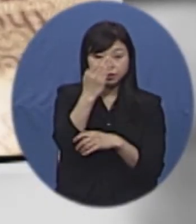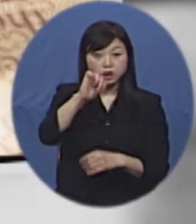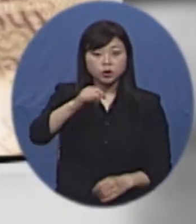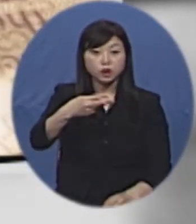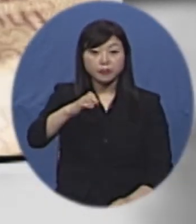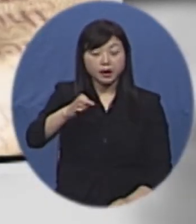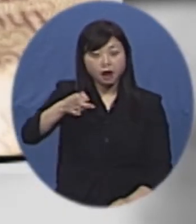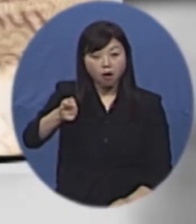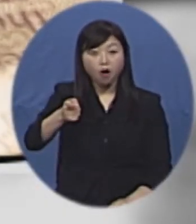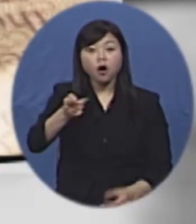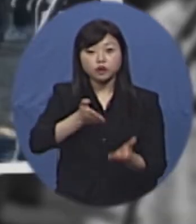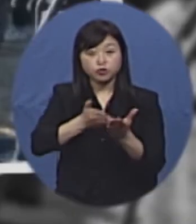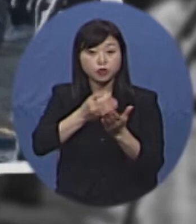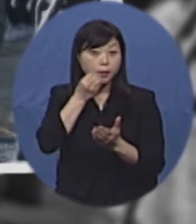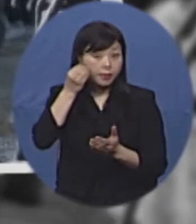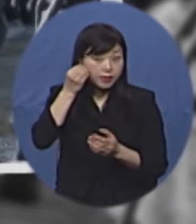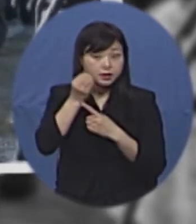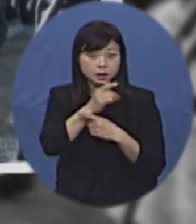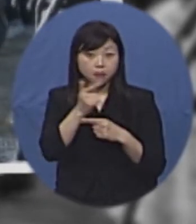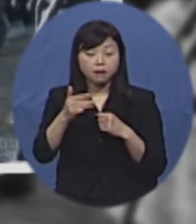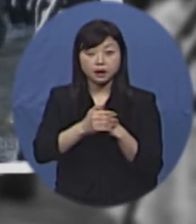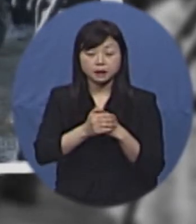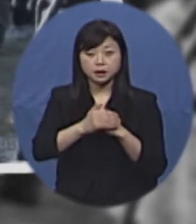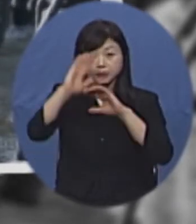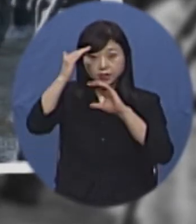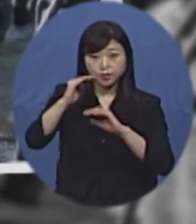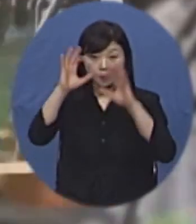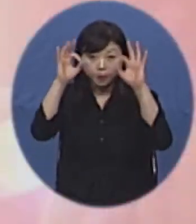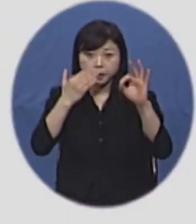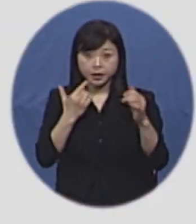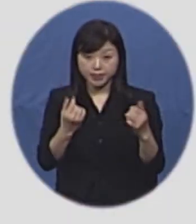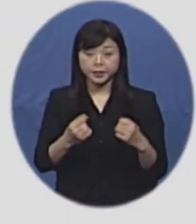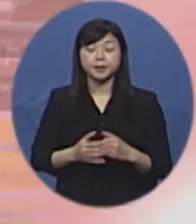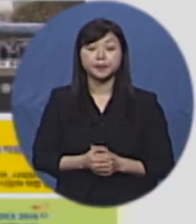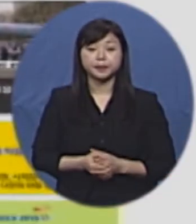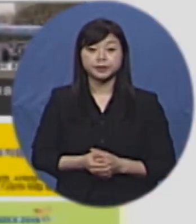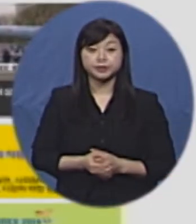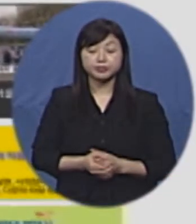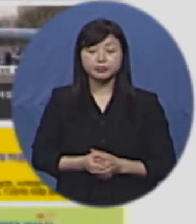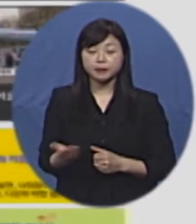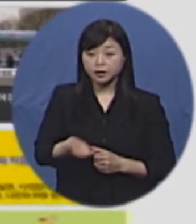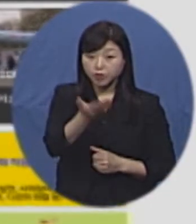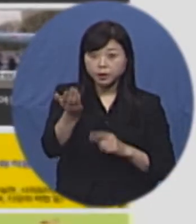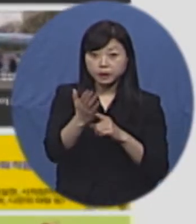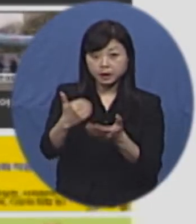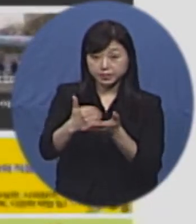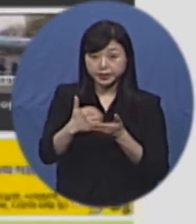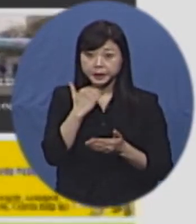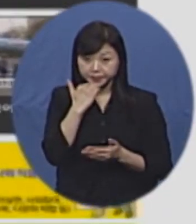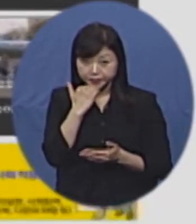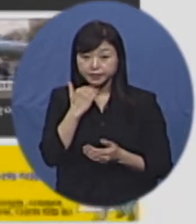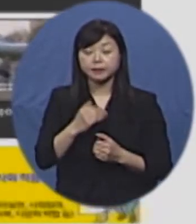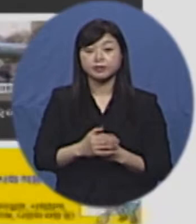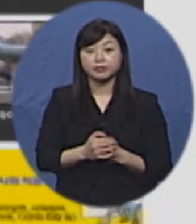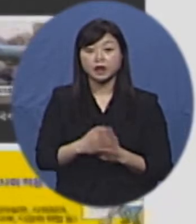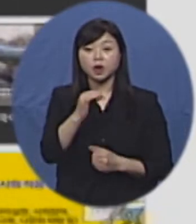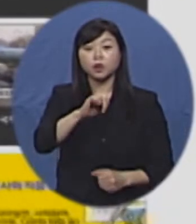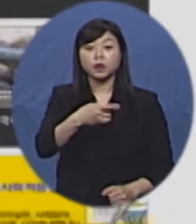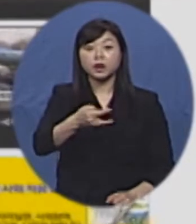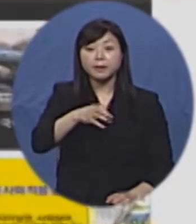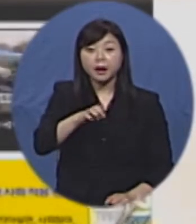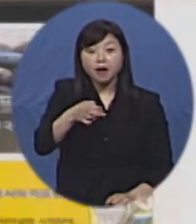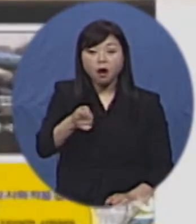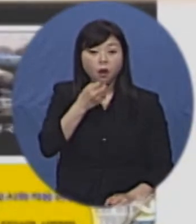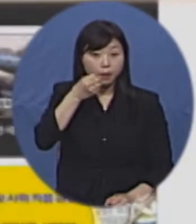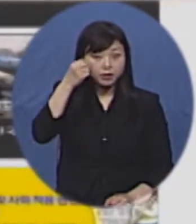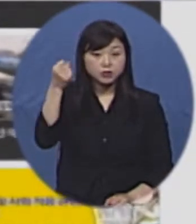웰페어뉴스 홈페이지를 통해 보다 다양한 소식을 접할 수 있습니다. 시청자 여러분의 제보를 기다립니다. 웰페어뉴스